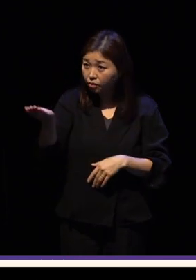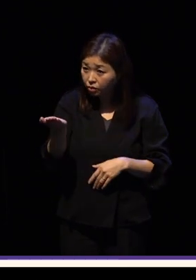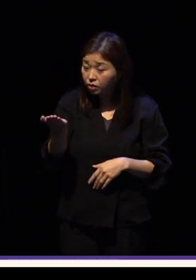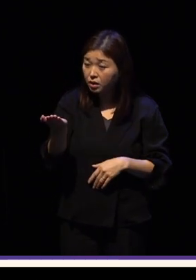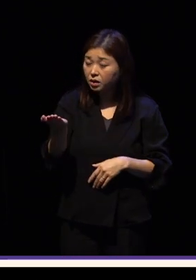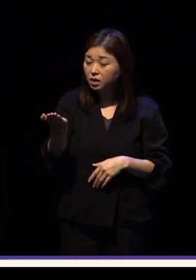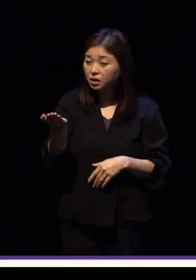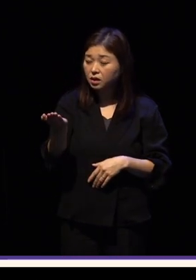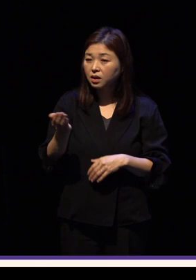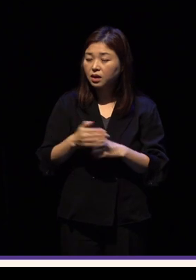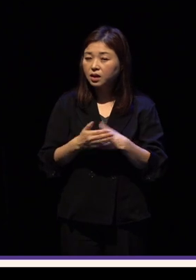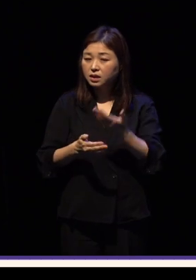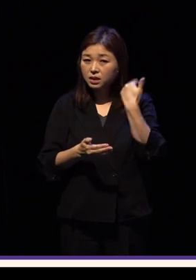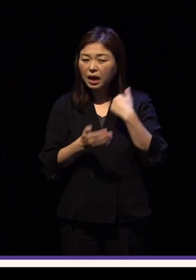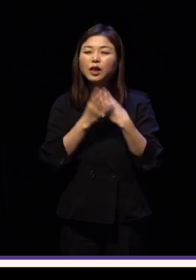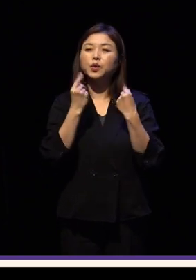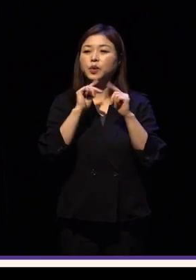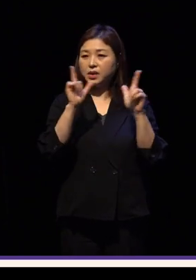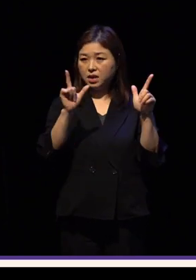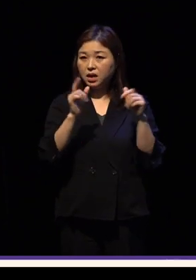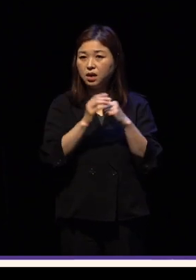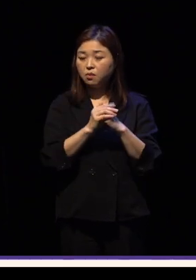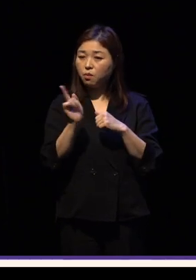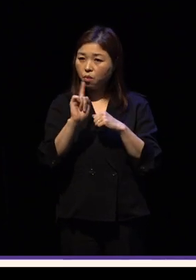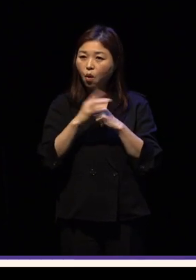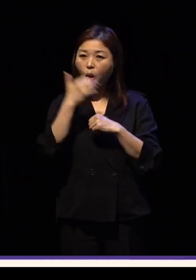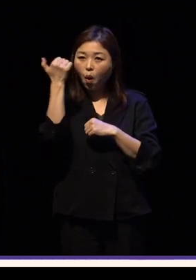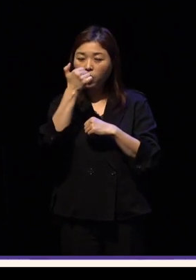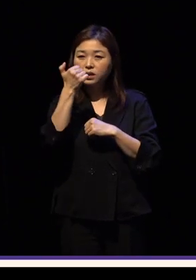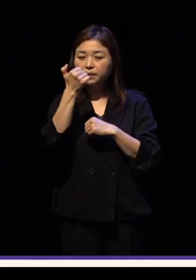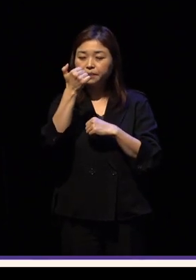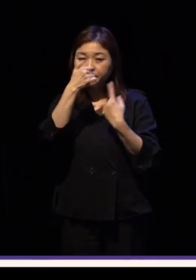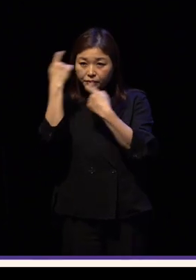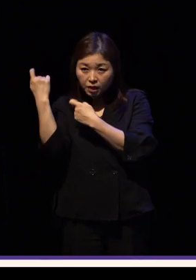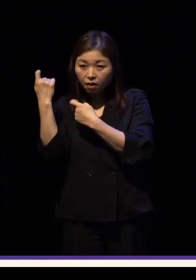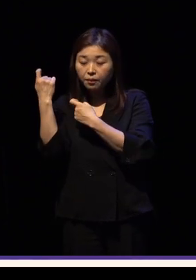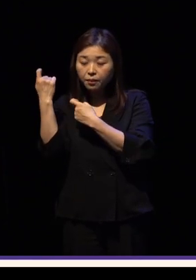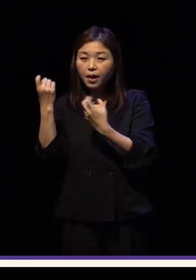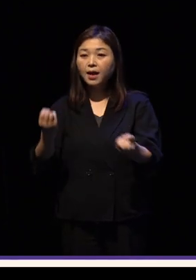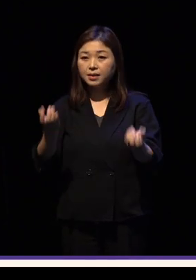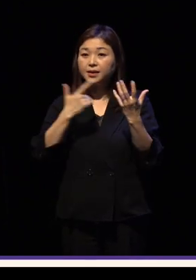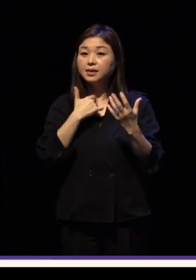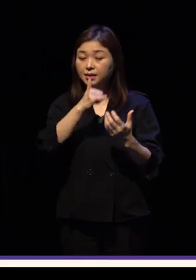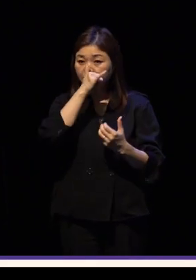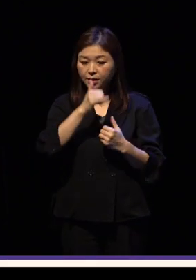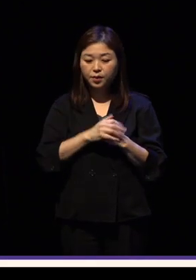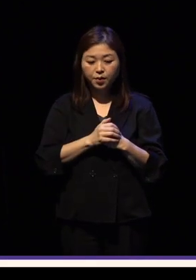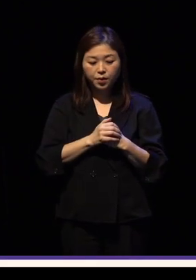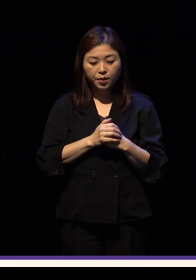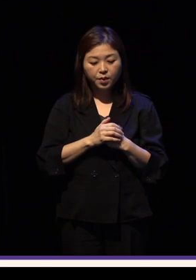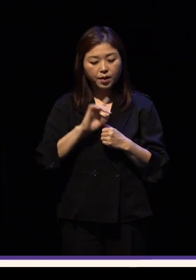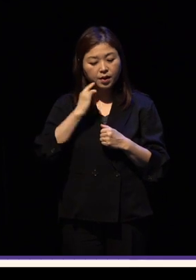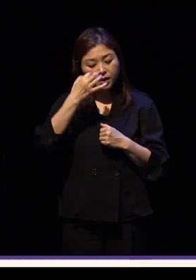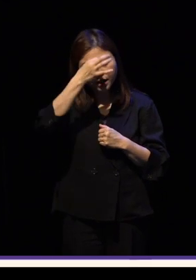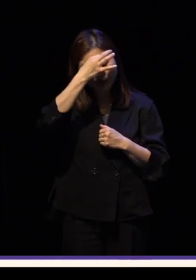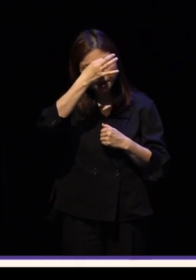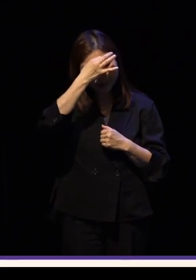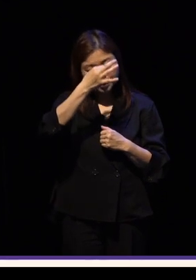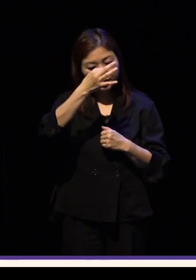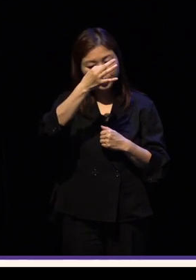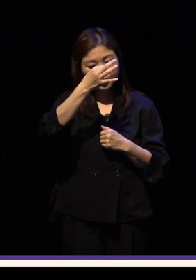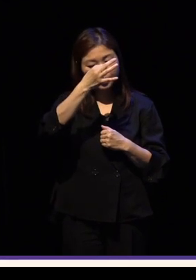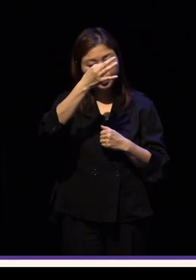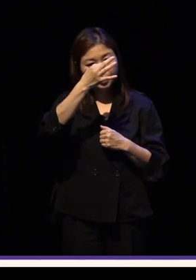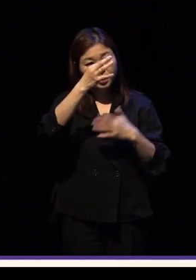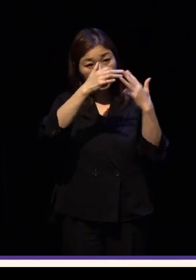모르겠는데 지난 토요일 날 50주년 기념도 하고 예술나무 후원 캠페인을